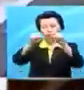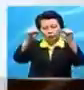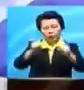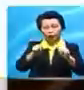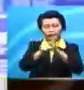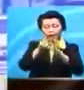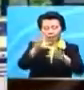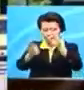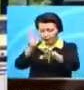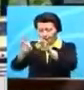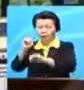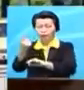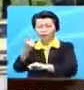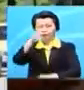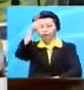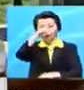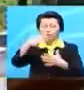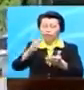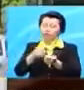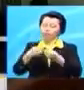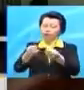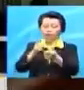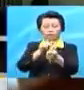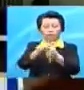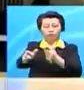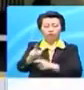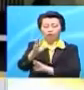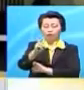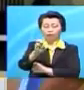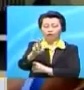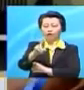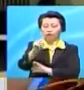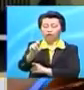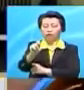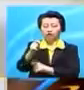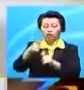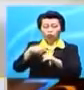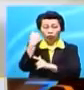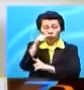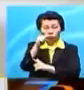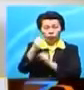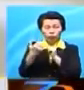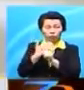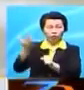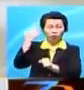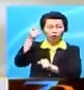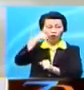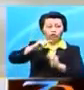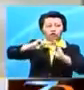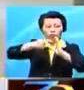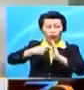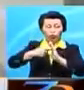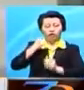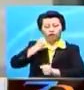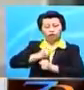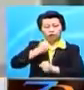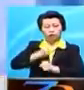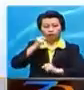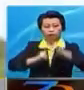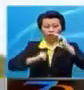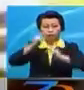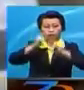terpilih. Kerajaan telah memberi kelulusan kepada MRT Corp pada Oktober tahun lalu untuk memulakan kerja-kerja